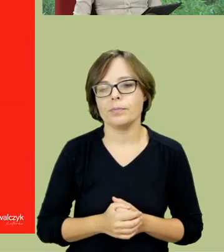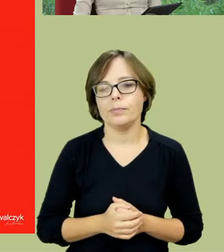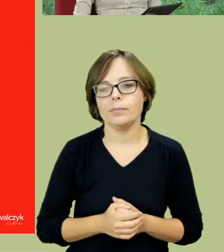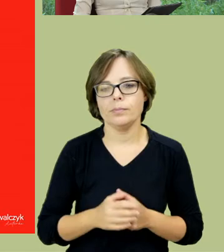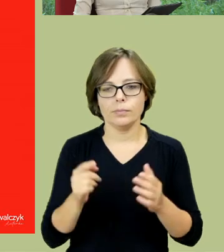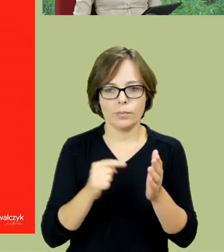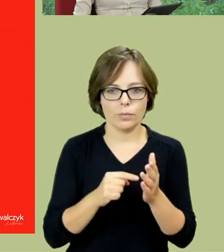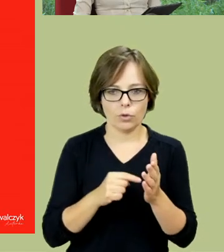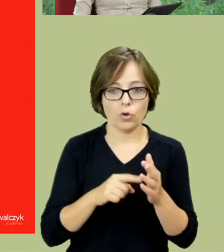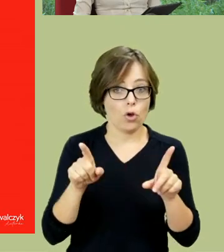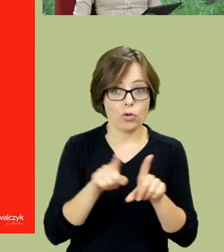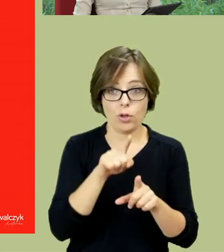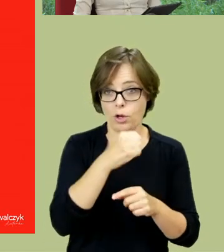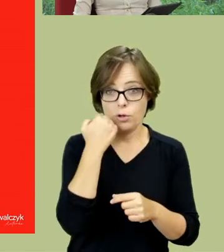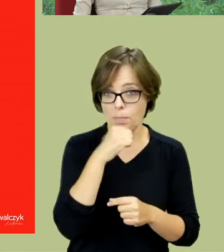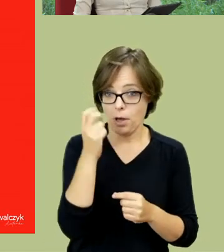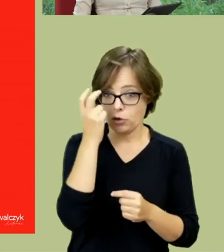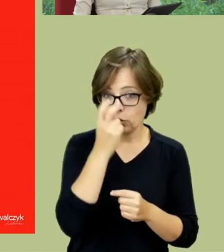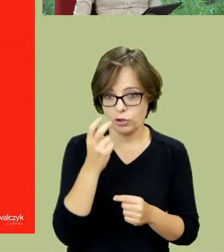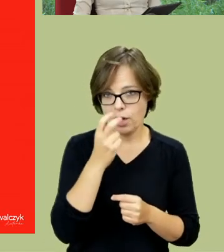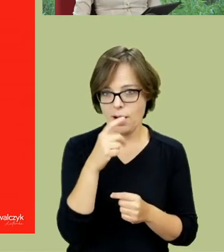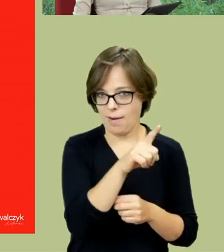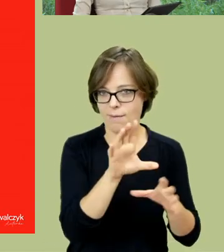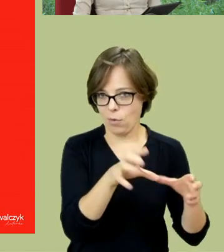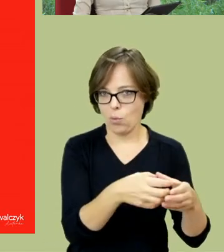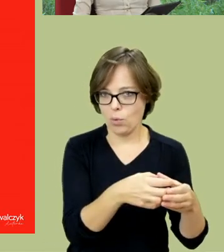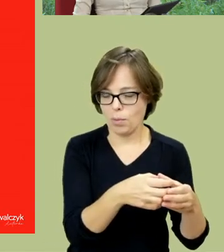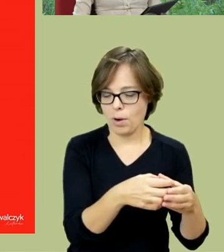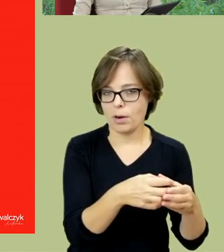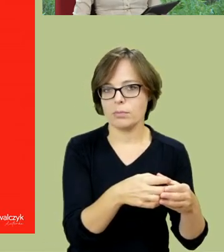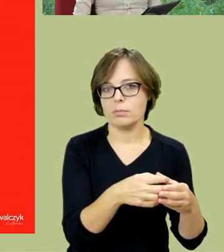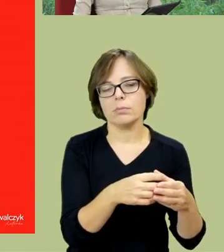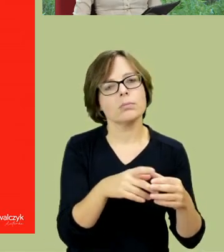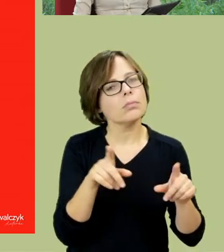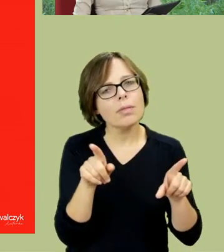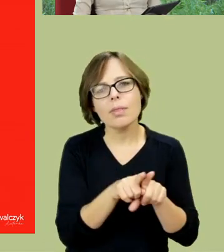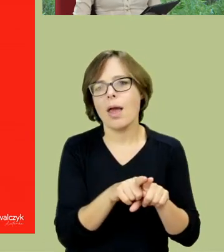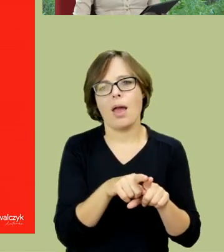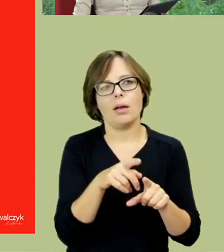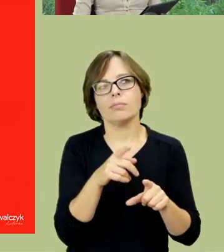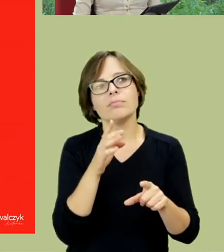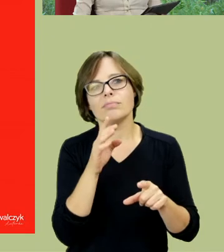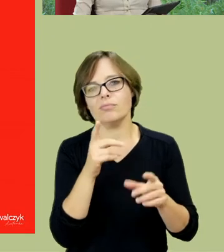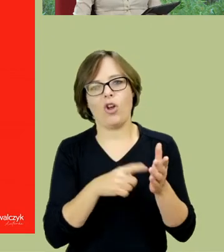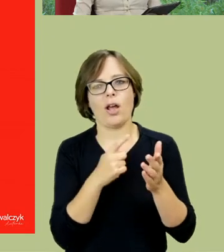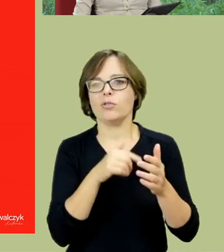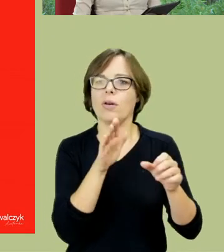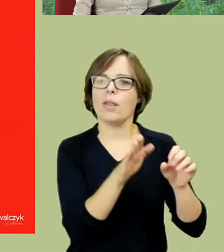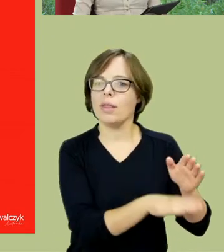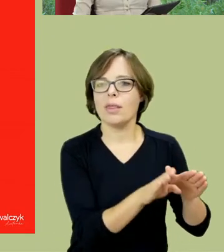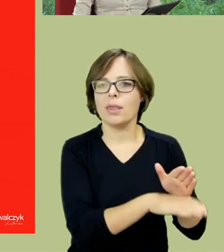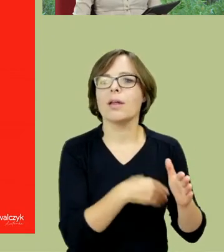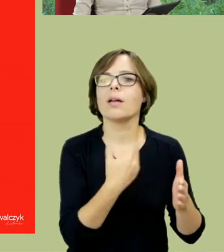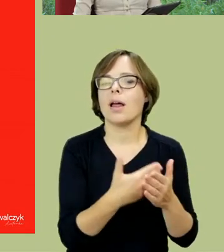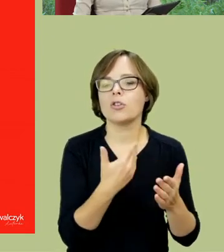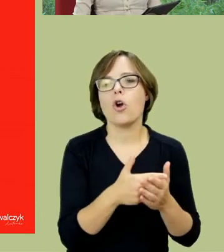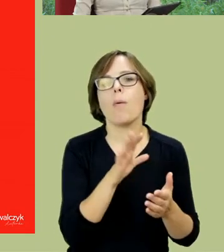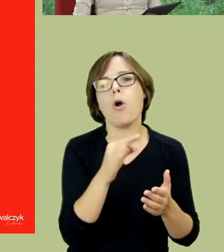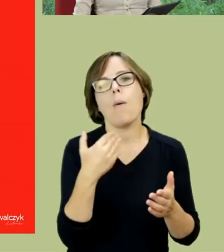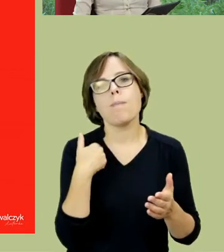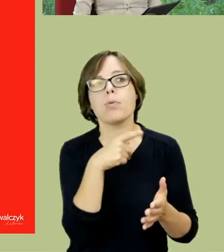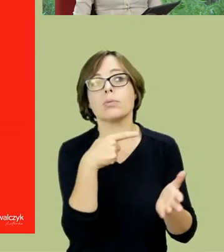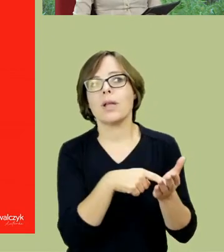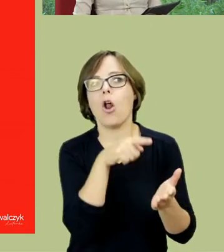ogromnie ciekawa formacja, znów niedoceniana też z tego powodu, że one miały co do zasady działać bardzo